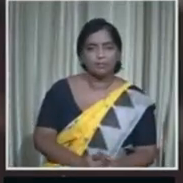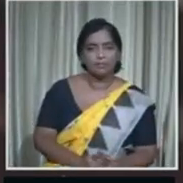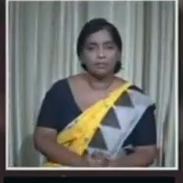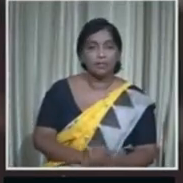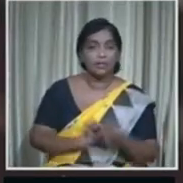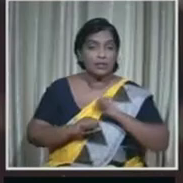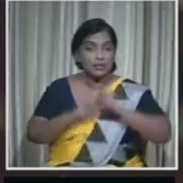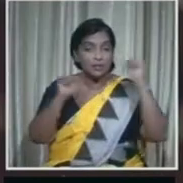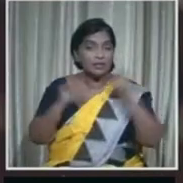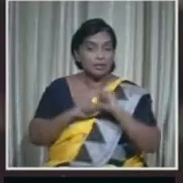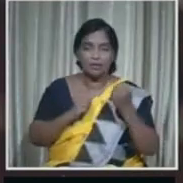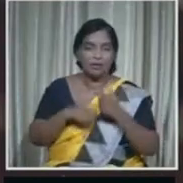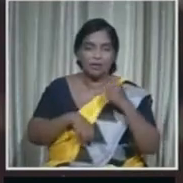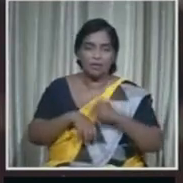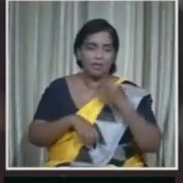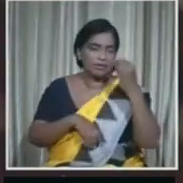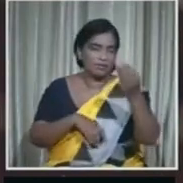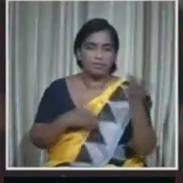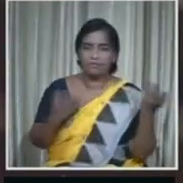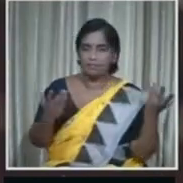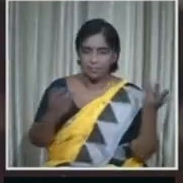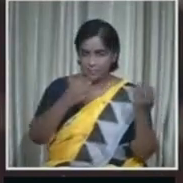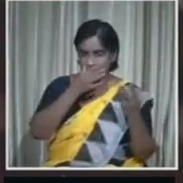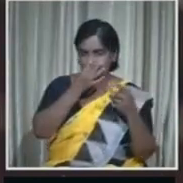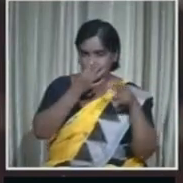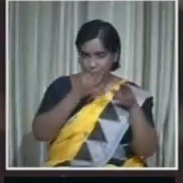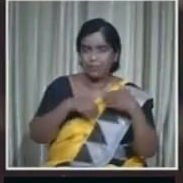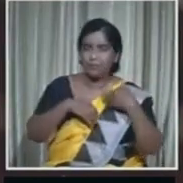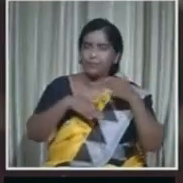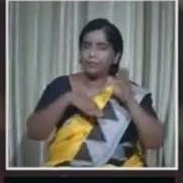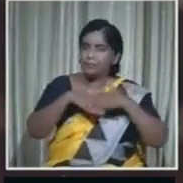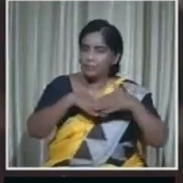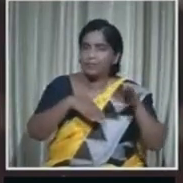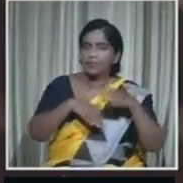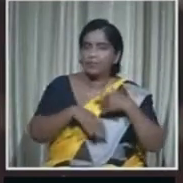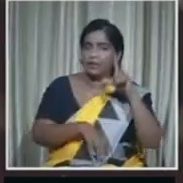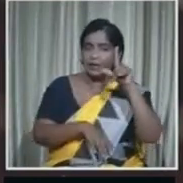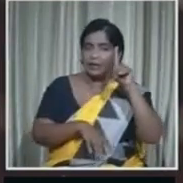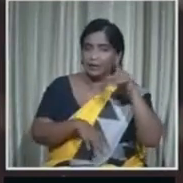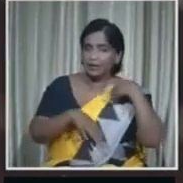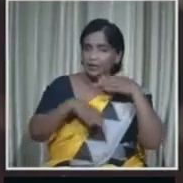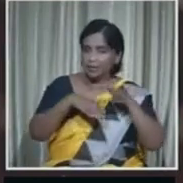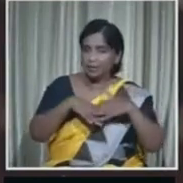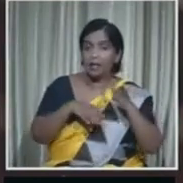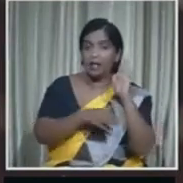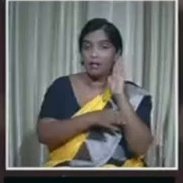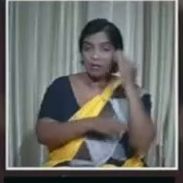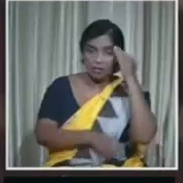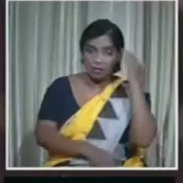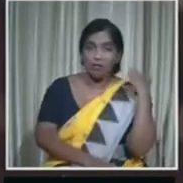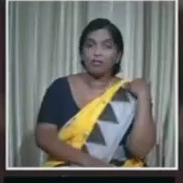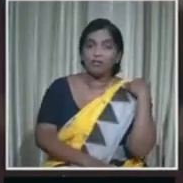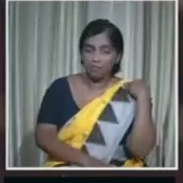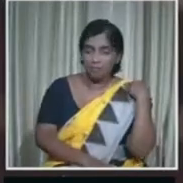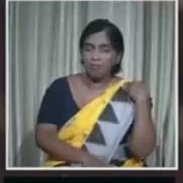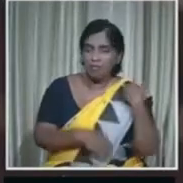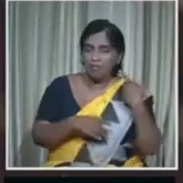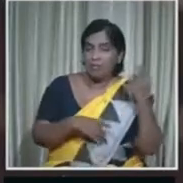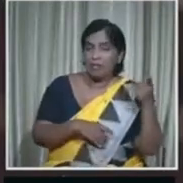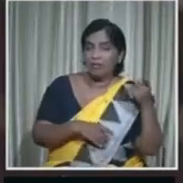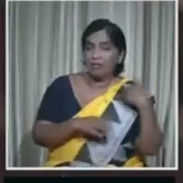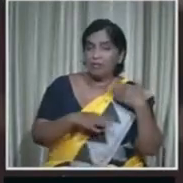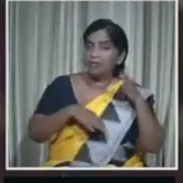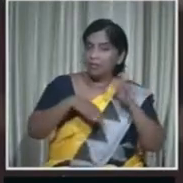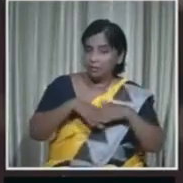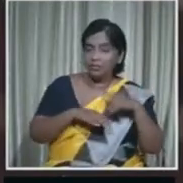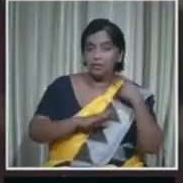විප්ලවවාදීන්ට මේකට ඉඩ දෙන්න විදියක් නැහැ. මේවට අපි මුණ දුන්නා 71 මැතිනිය කාන්තාවක් වුණාද මුණ දුන්නා.